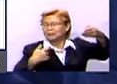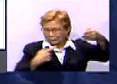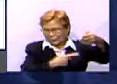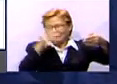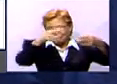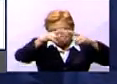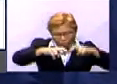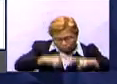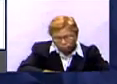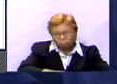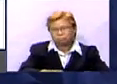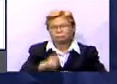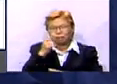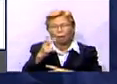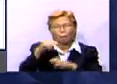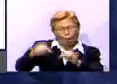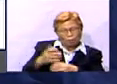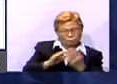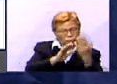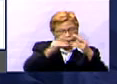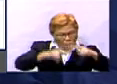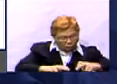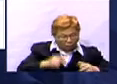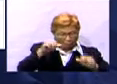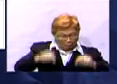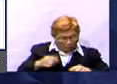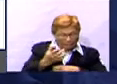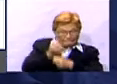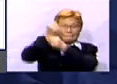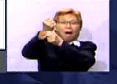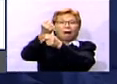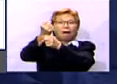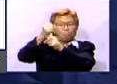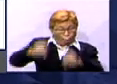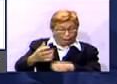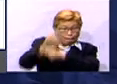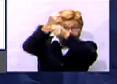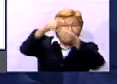terhadap kebolehmenangan mereka dan